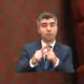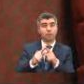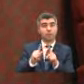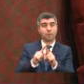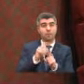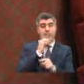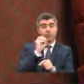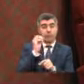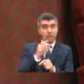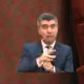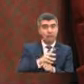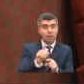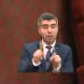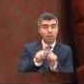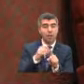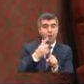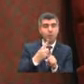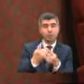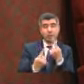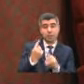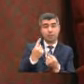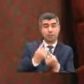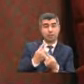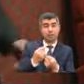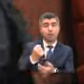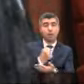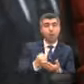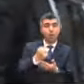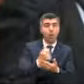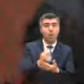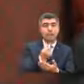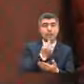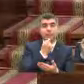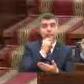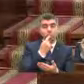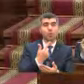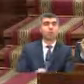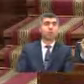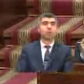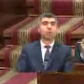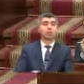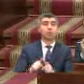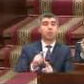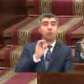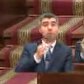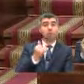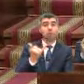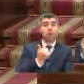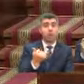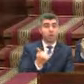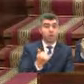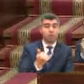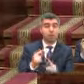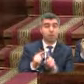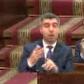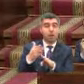التلوث الناجم على ماده المرجان خصوصا، اللي هما آليتين جاوا من دعم دولي، ولكن اليوم